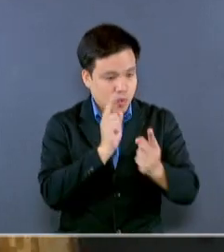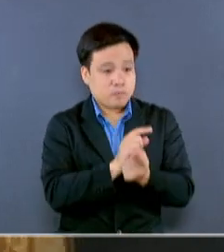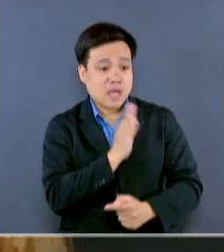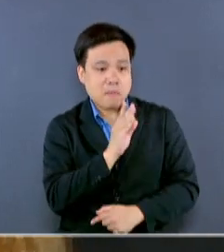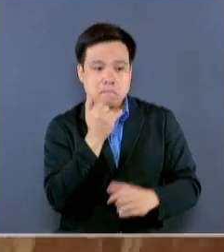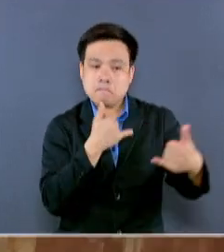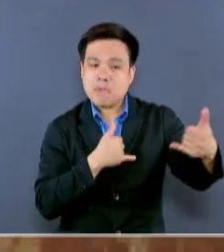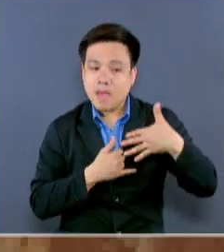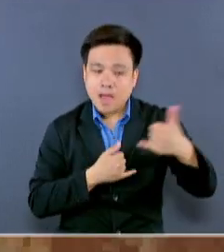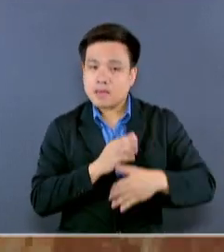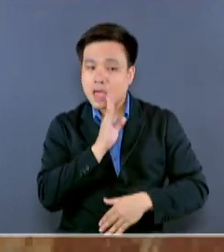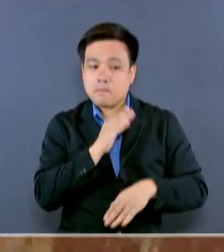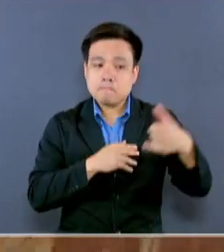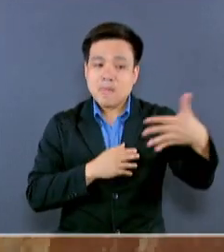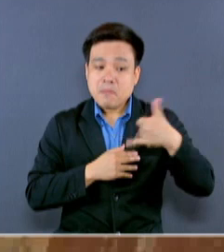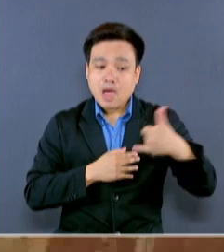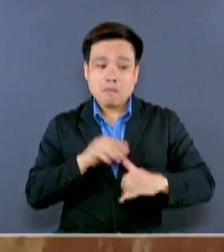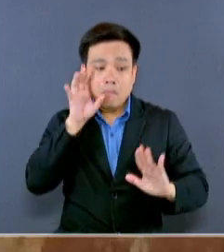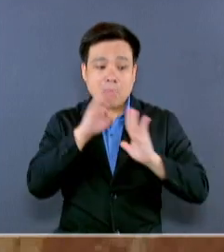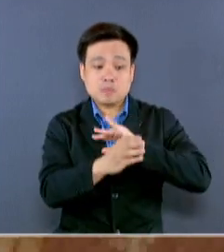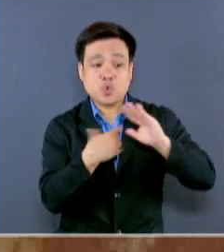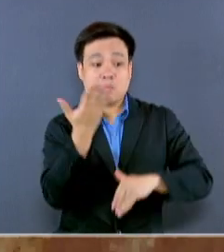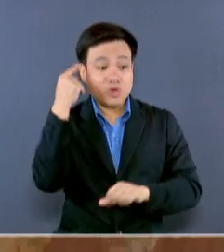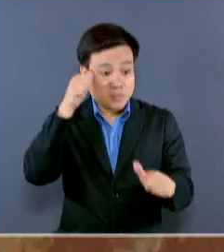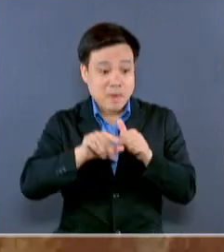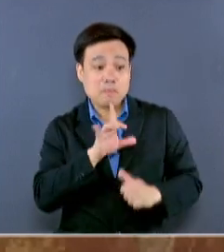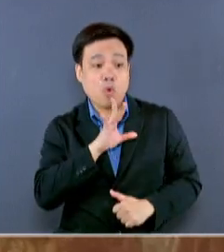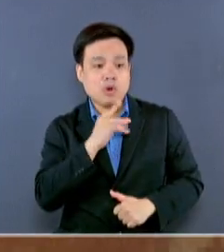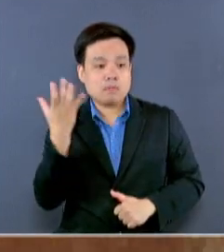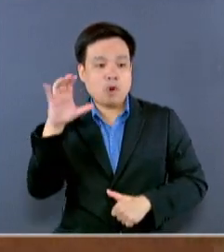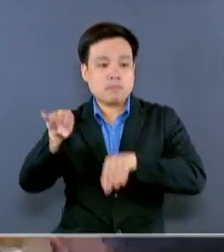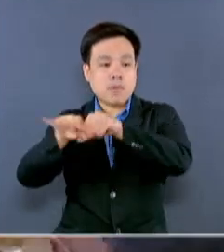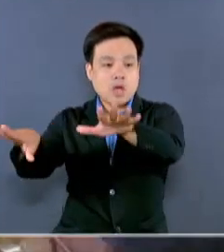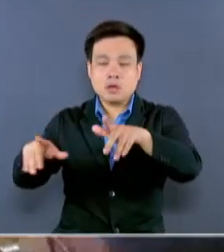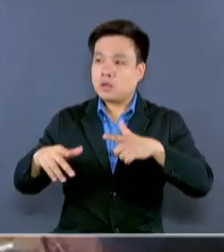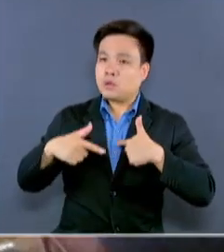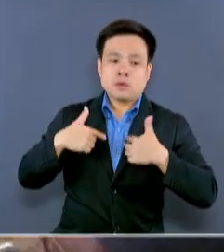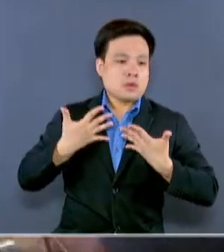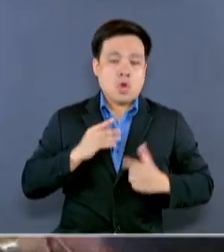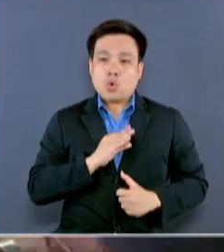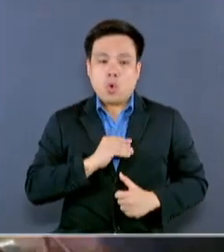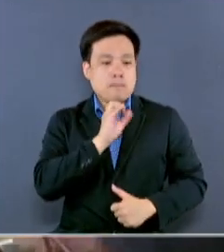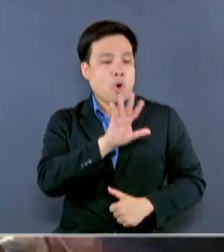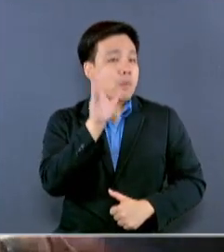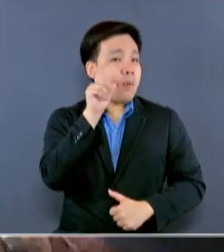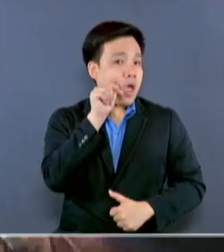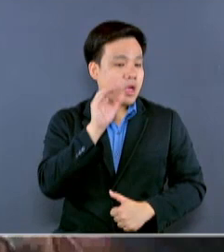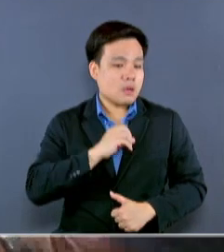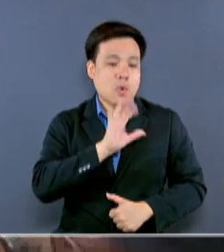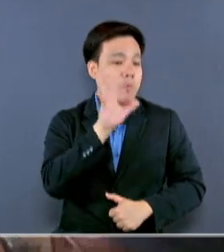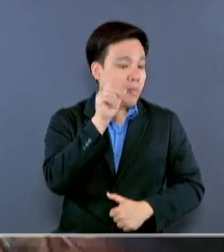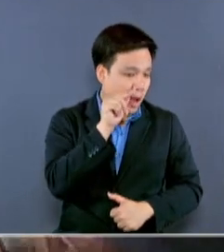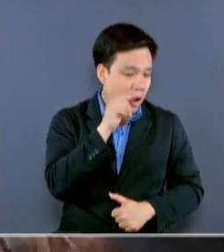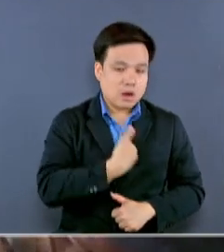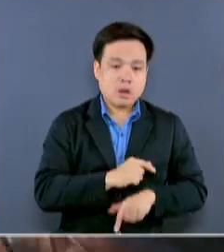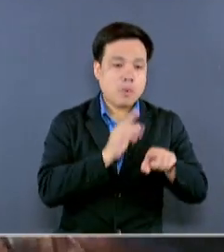ถ้าไม่มาหาเนี่ยเดี๋ยวจะลงภาพในโซเชียลน้องเนี่ยก็เลยมีการแจ้งผู้ปกครองให้ทราบและสุดท้ายตำรวจก็เลยมีการวางแผน